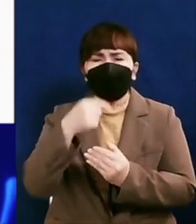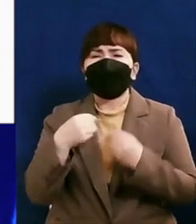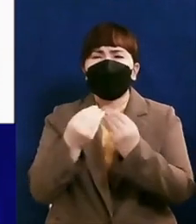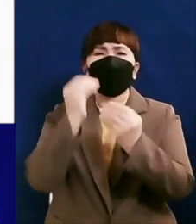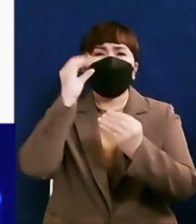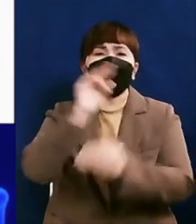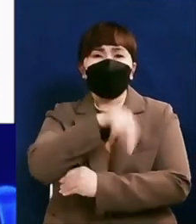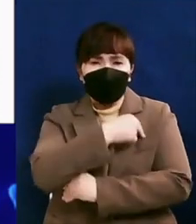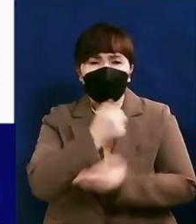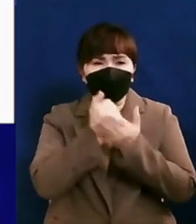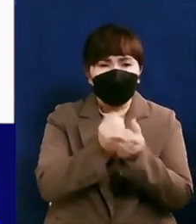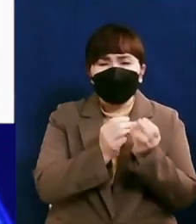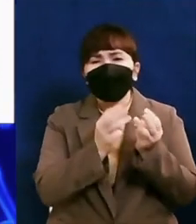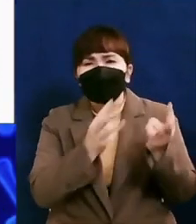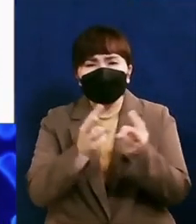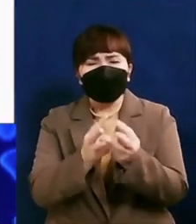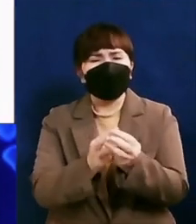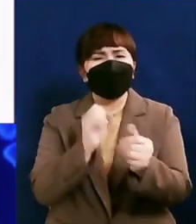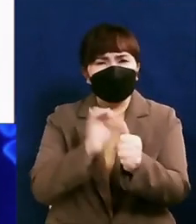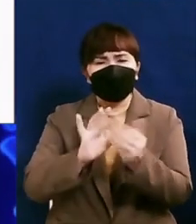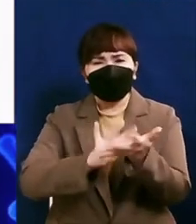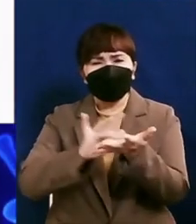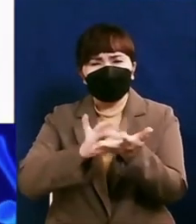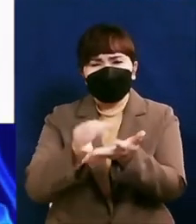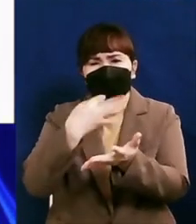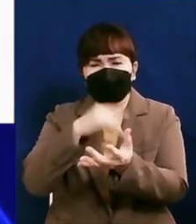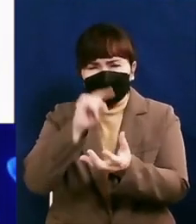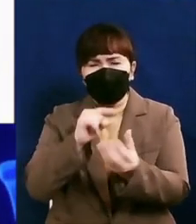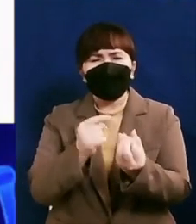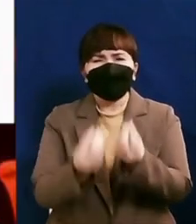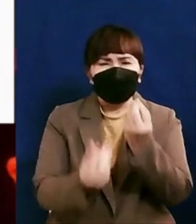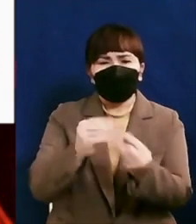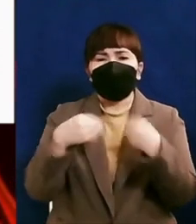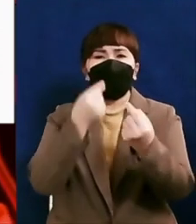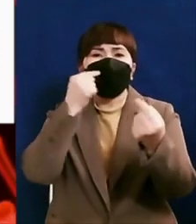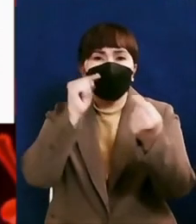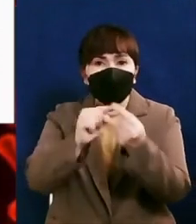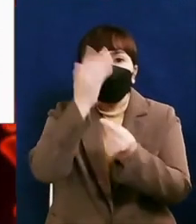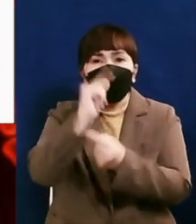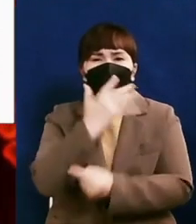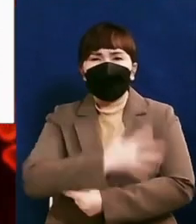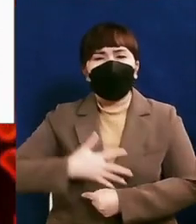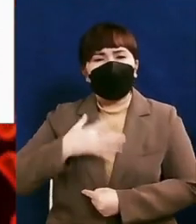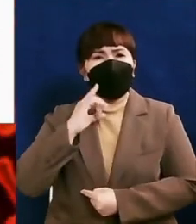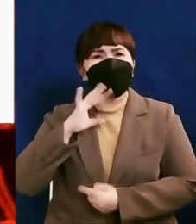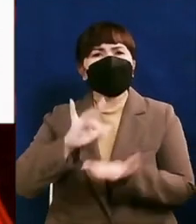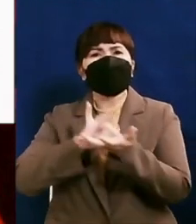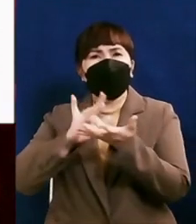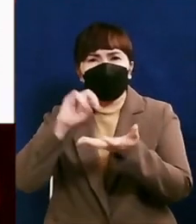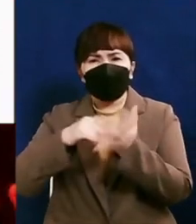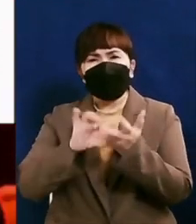ของการใช้ยาอย่างสมเหตุสมผลนะครับเพื่อลดนะครับป้องกันการดื้อยานะครับ2นะ